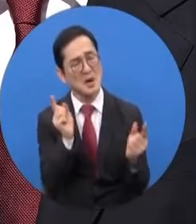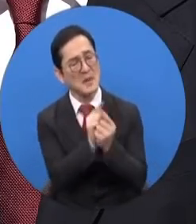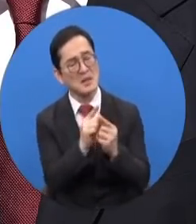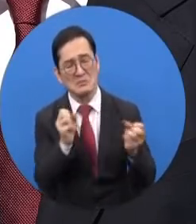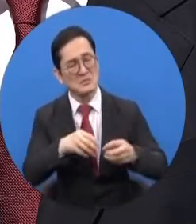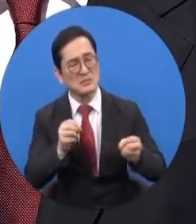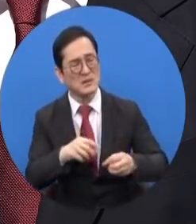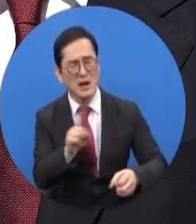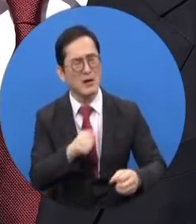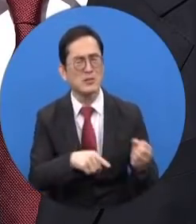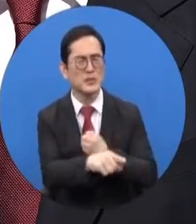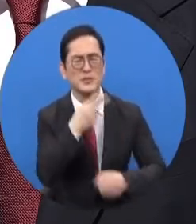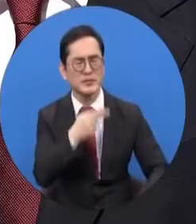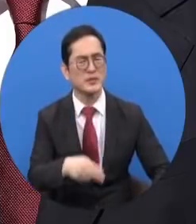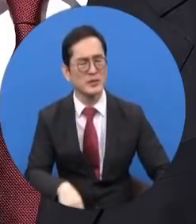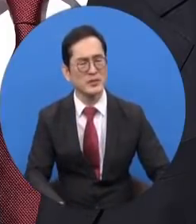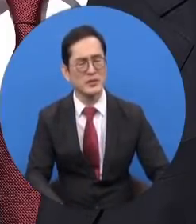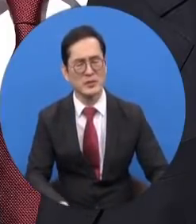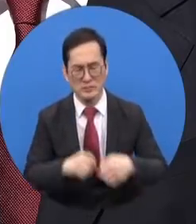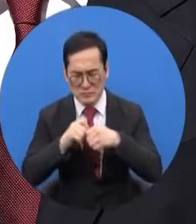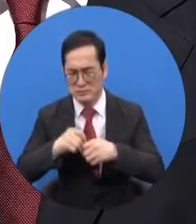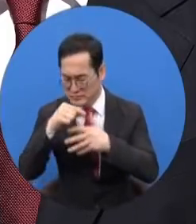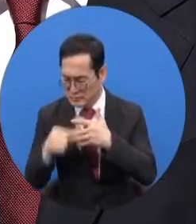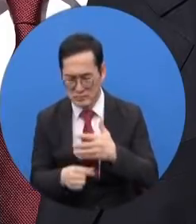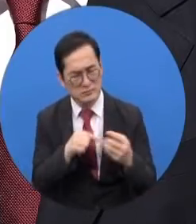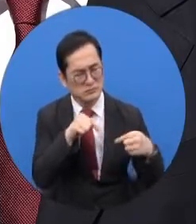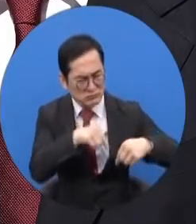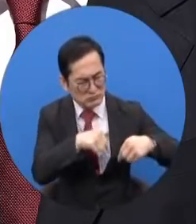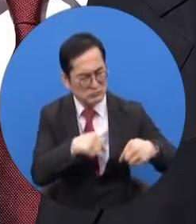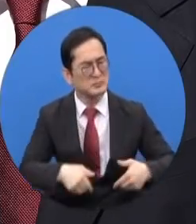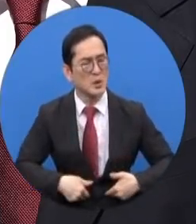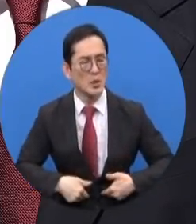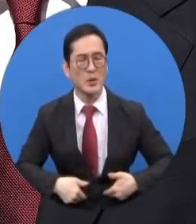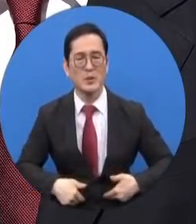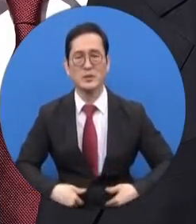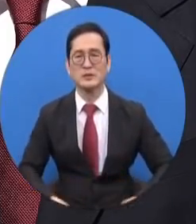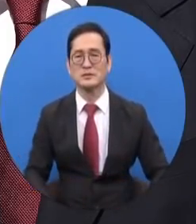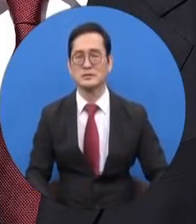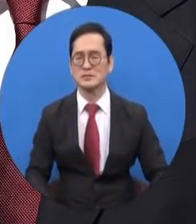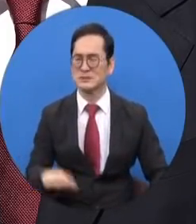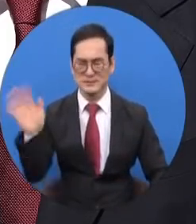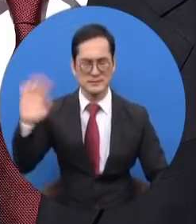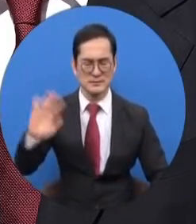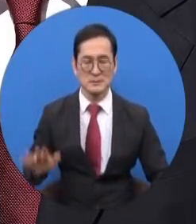회담이다. 이러니 틀어질 수밖에 없었던 것 아닐까요?